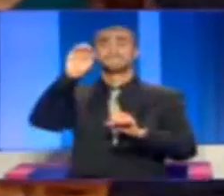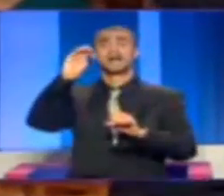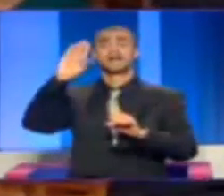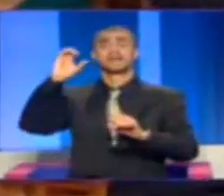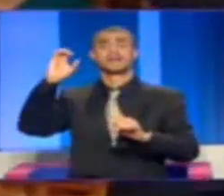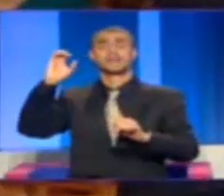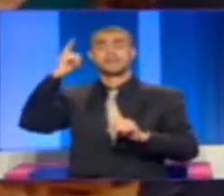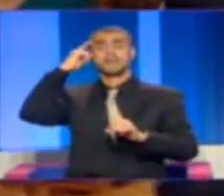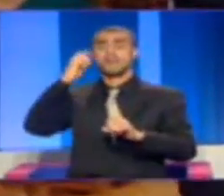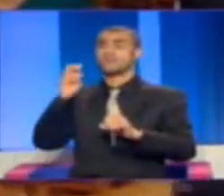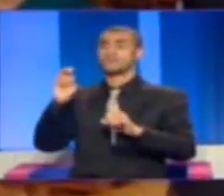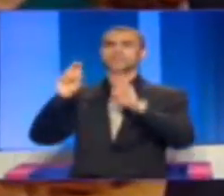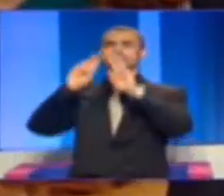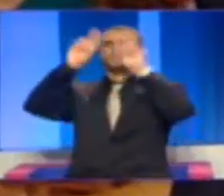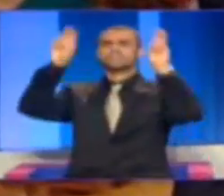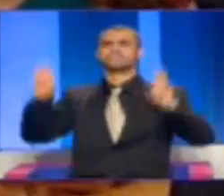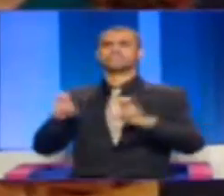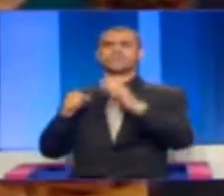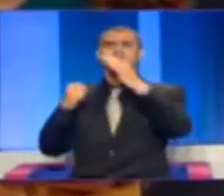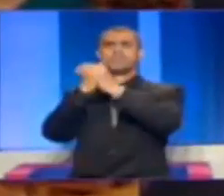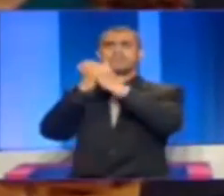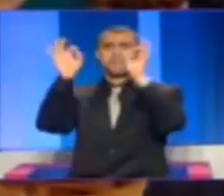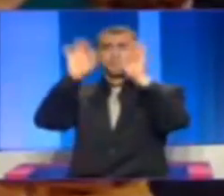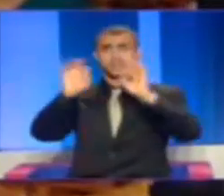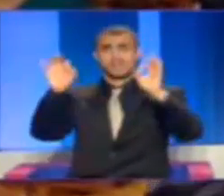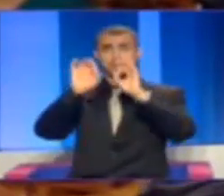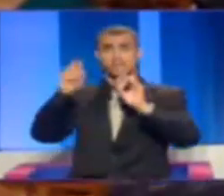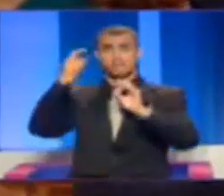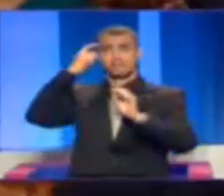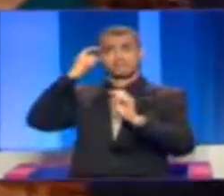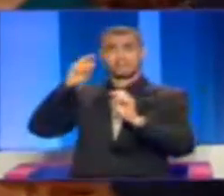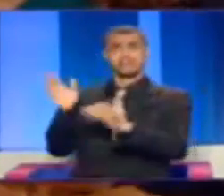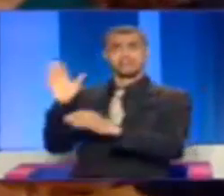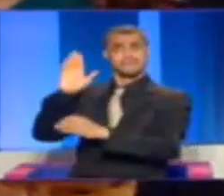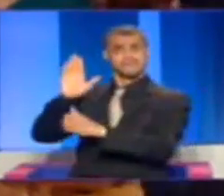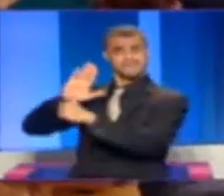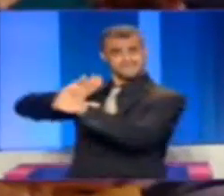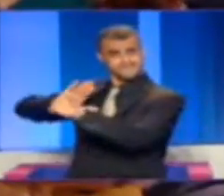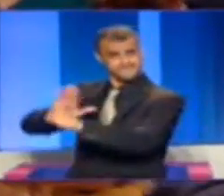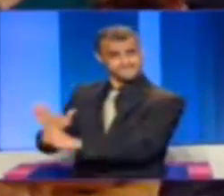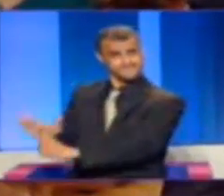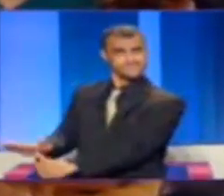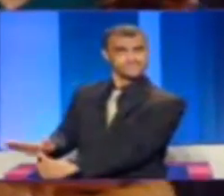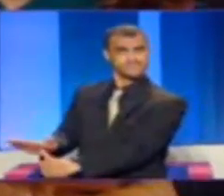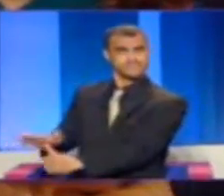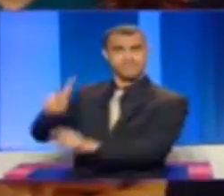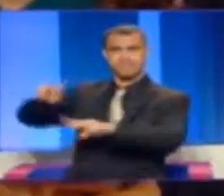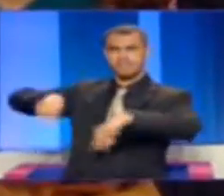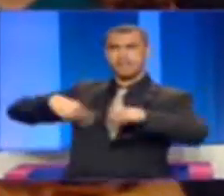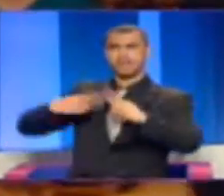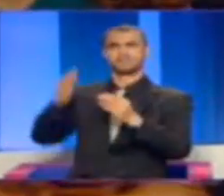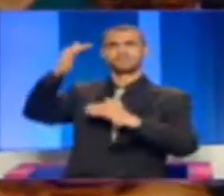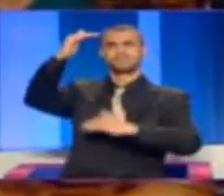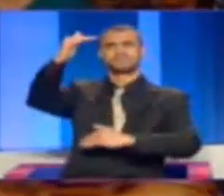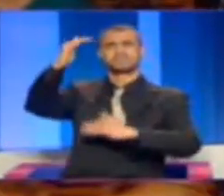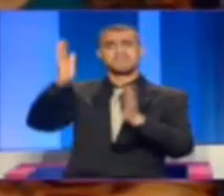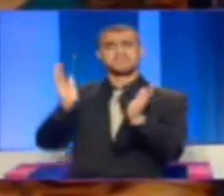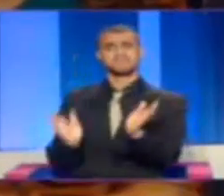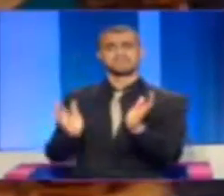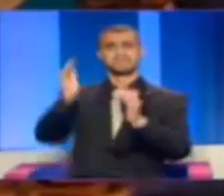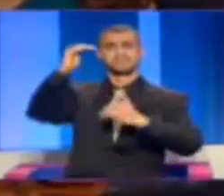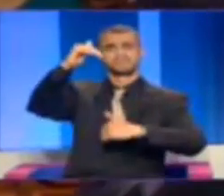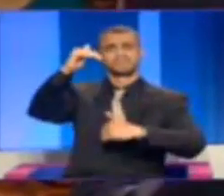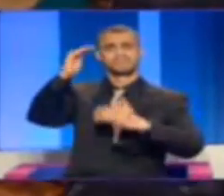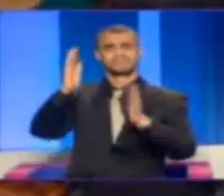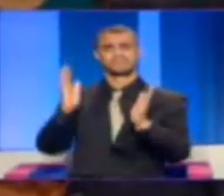ما قدروش يوصلوا للاجازه ولا الدكتوراه، ولهذا بقاو بديك المساويات تتفرض عليهم حتى المسار الحياتي ديالهم مرسوم، انه